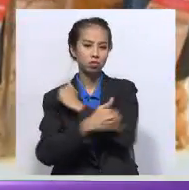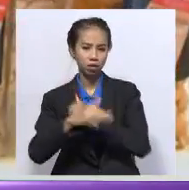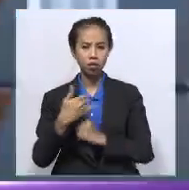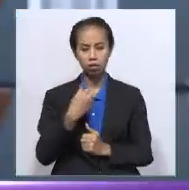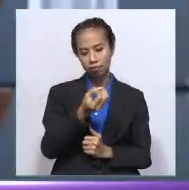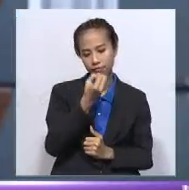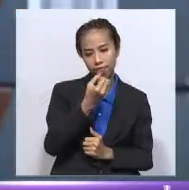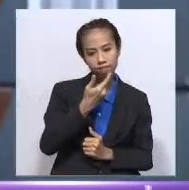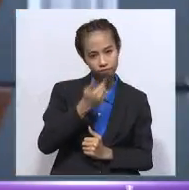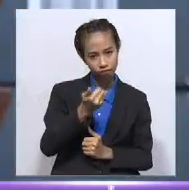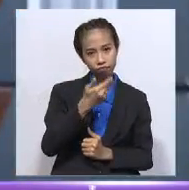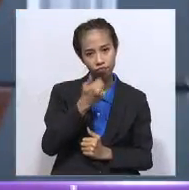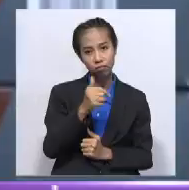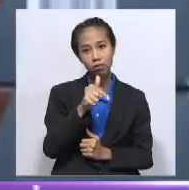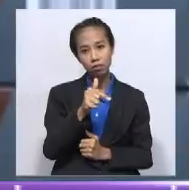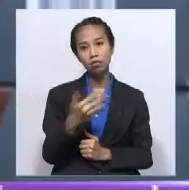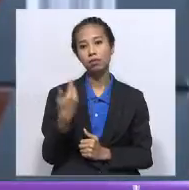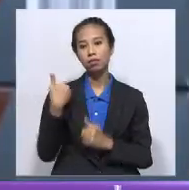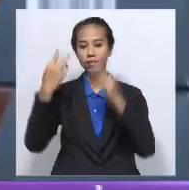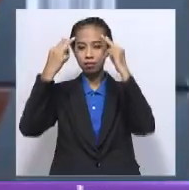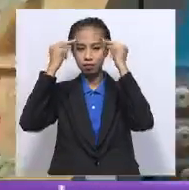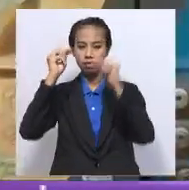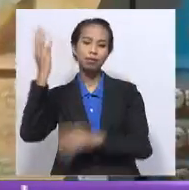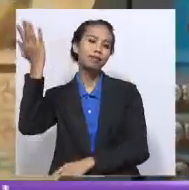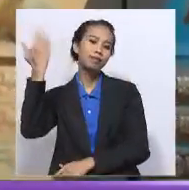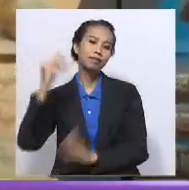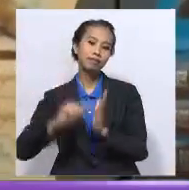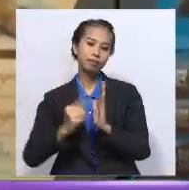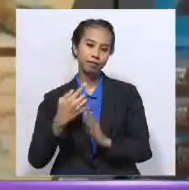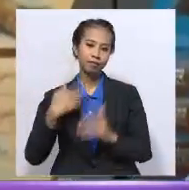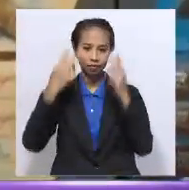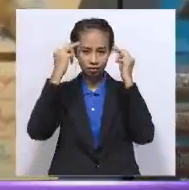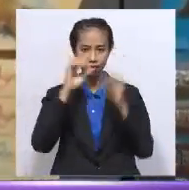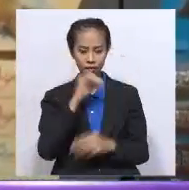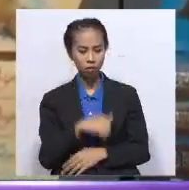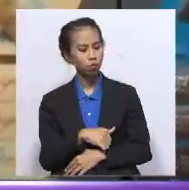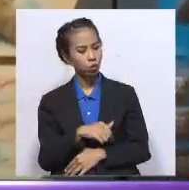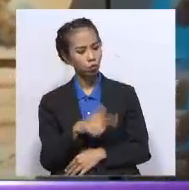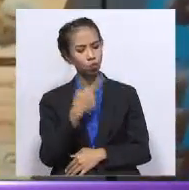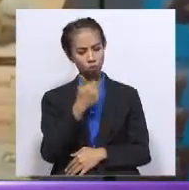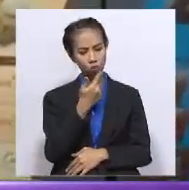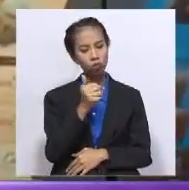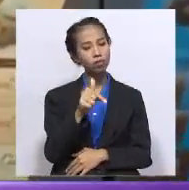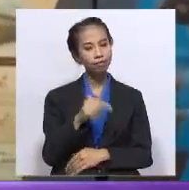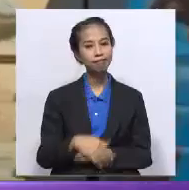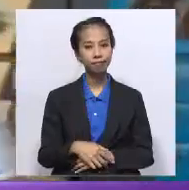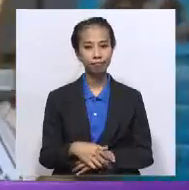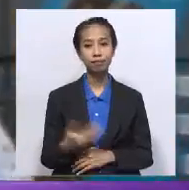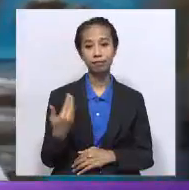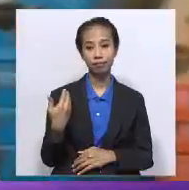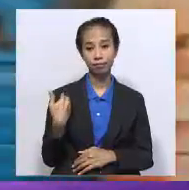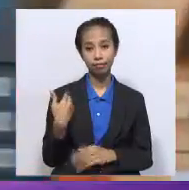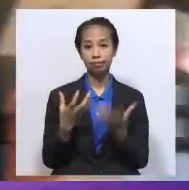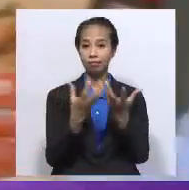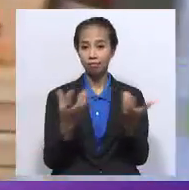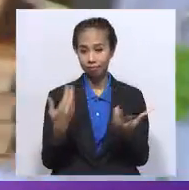ที่สุดเลยตั้งแต่ชิมมาท่านนายกมาในวันแรกๆนะคะยังบอกเลยว่าอร่อยที่สุดตั้งแต่ชิมมาเลยค่ะมี13รสชาติร